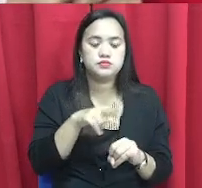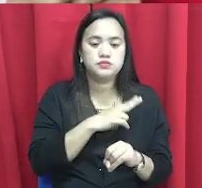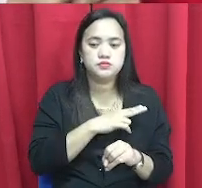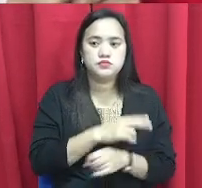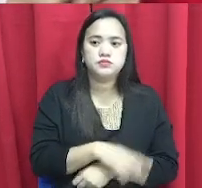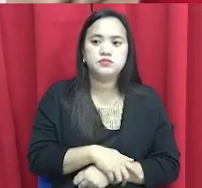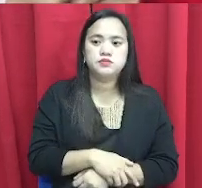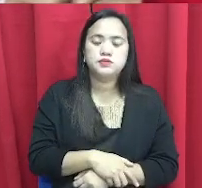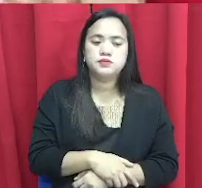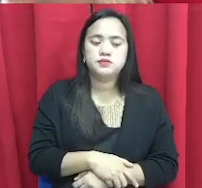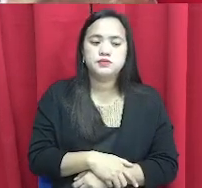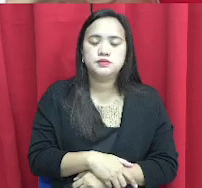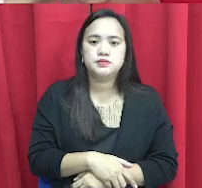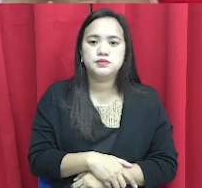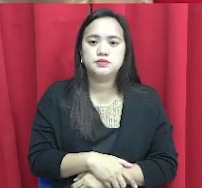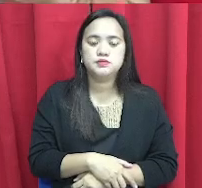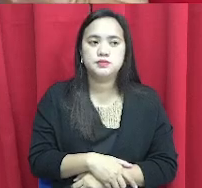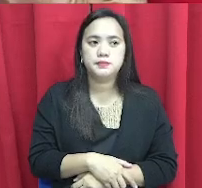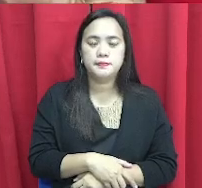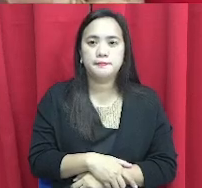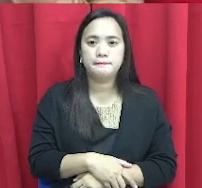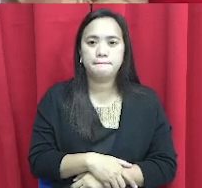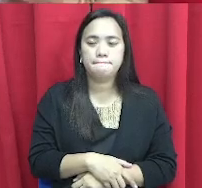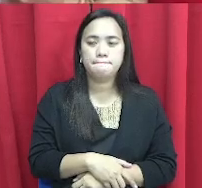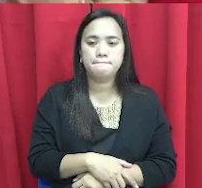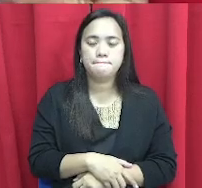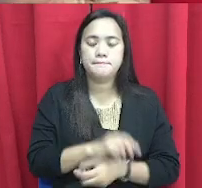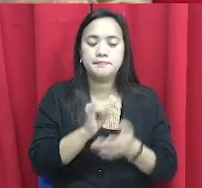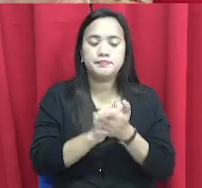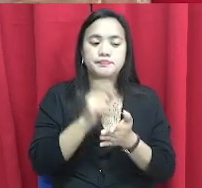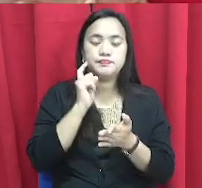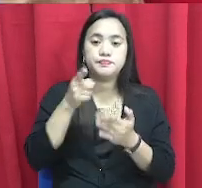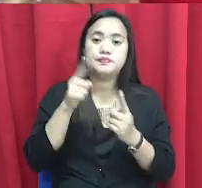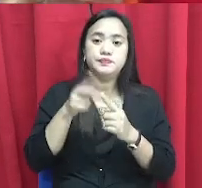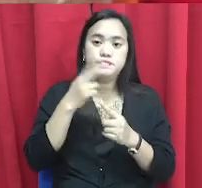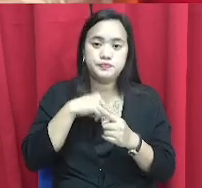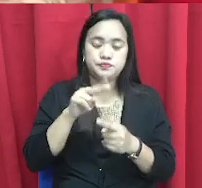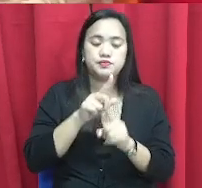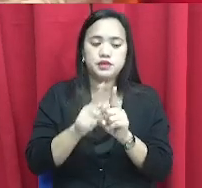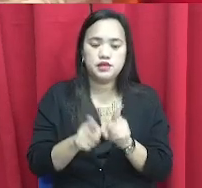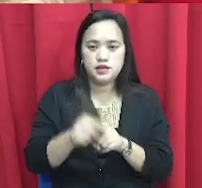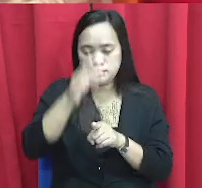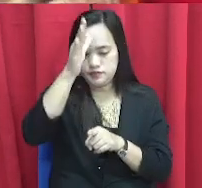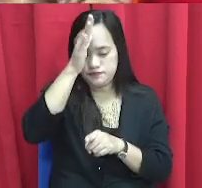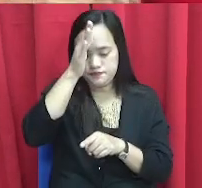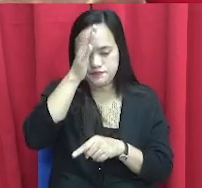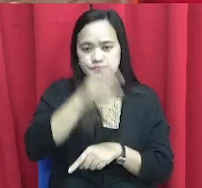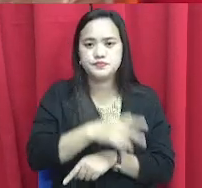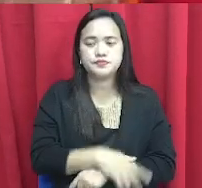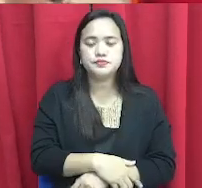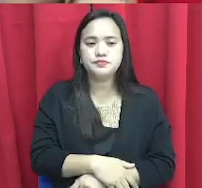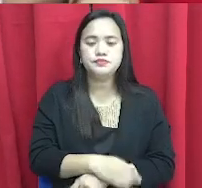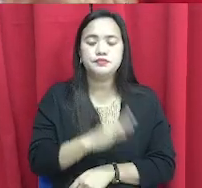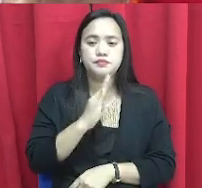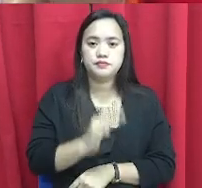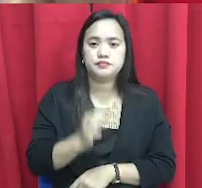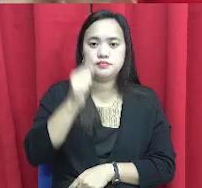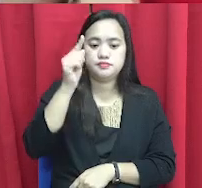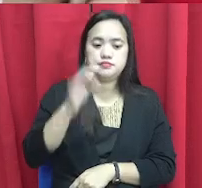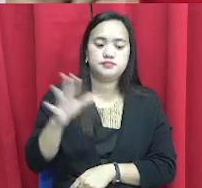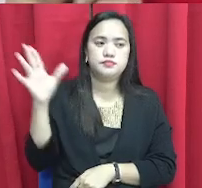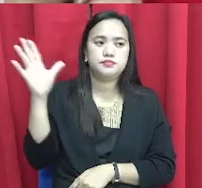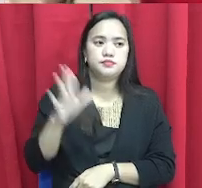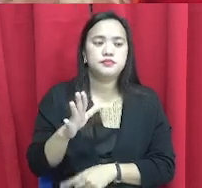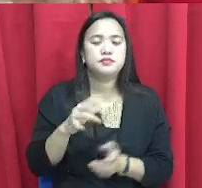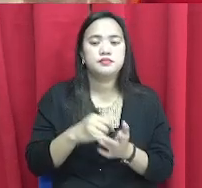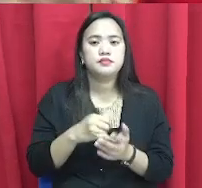pinag-uusapan dito at Syempre Ito po Nagsasalita po ako sa inyo bilang tatay at ah by the grace of God by this October